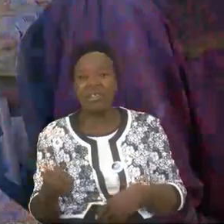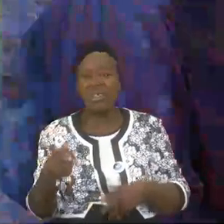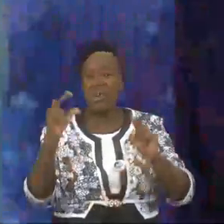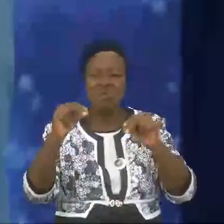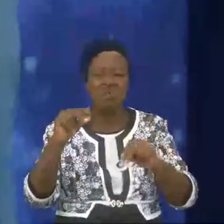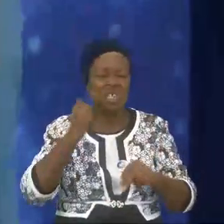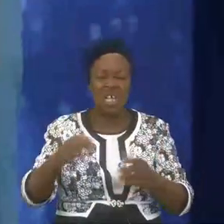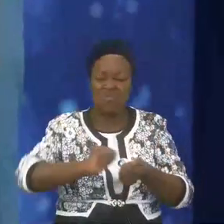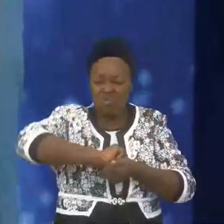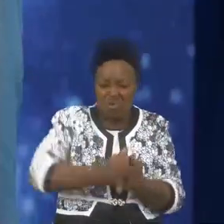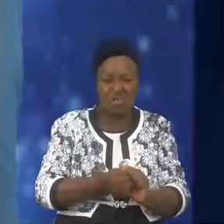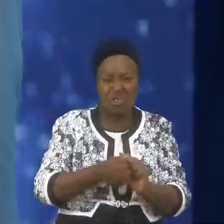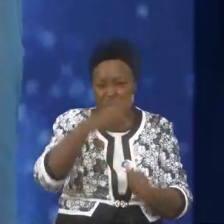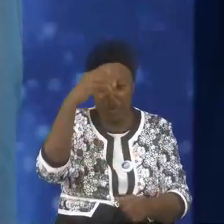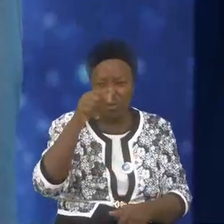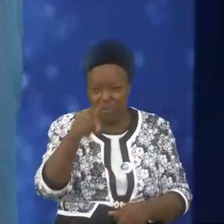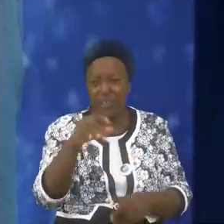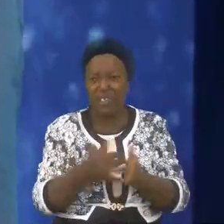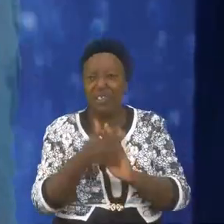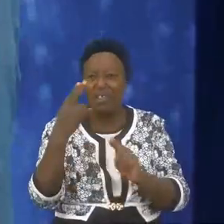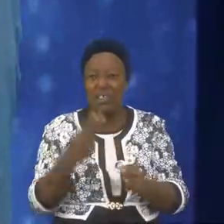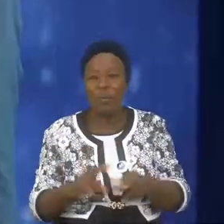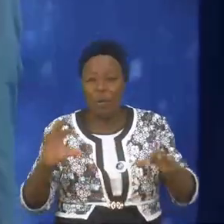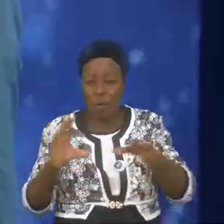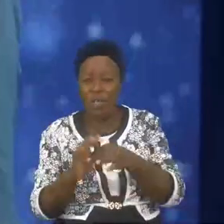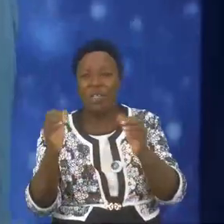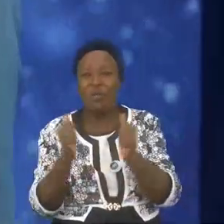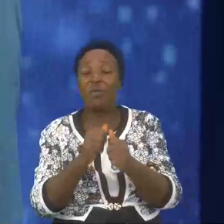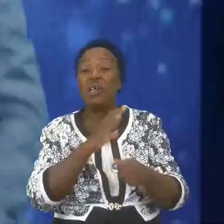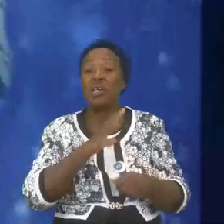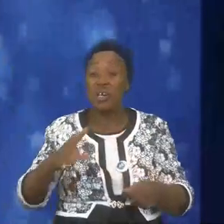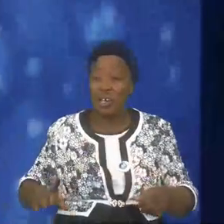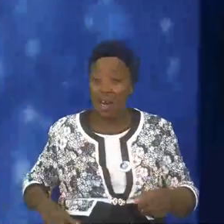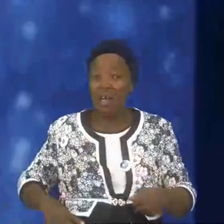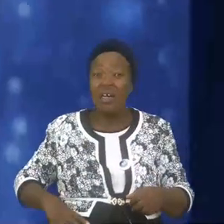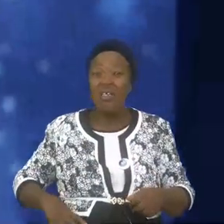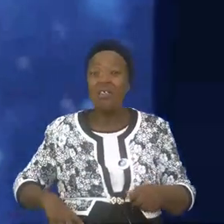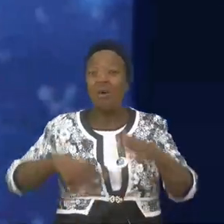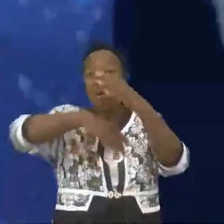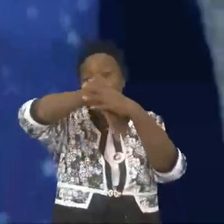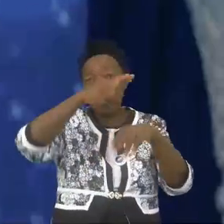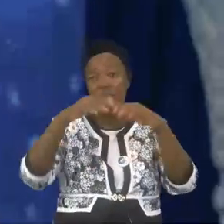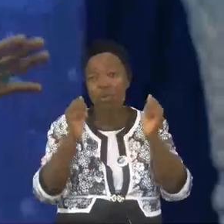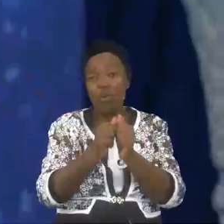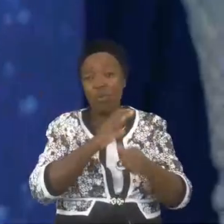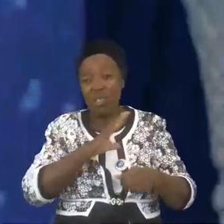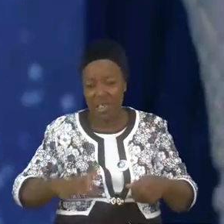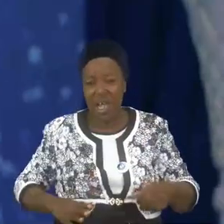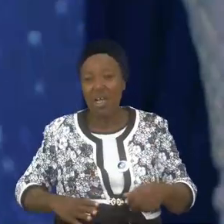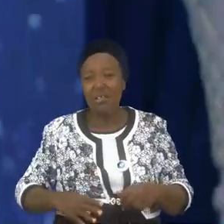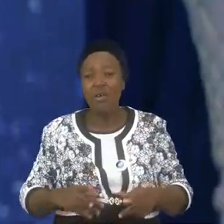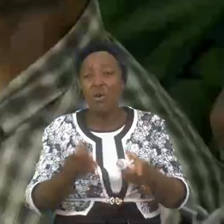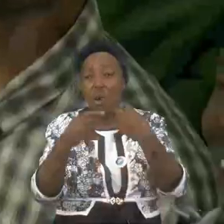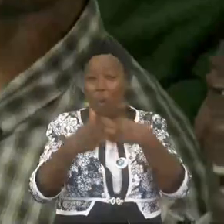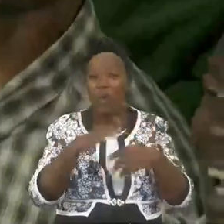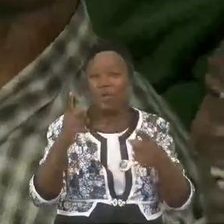non, ils sont dispersés, connectés à Christ, convertis à Christ,